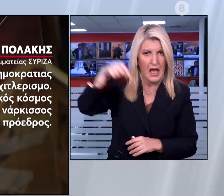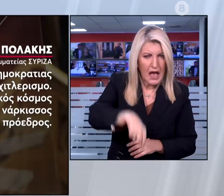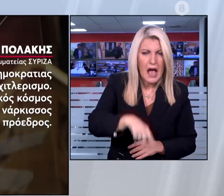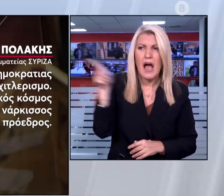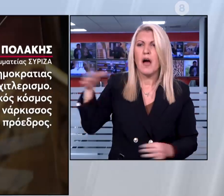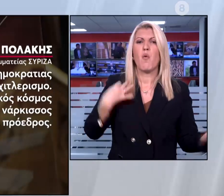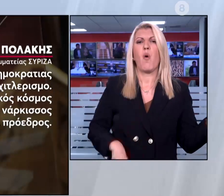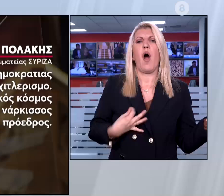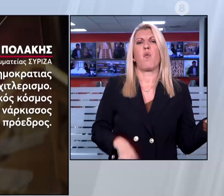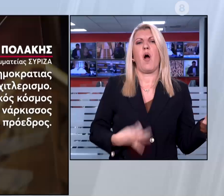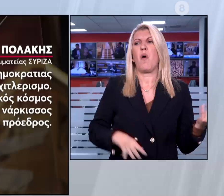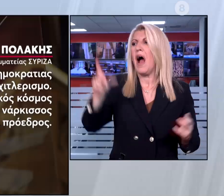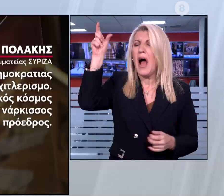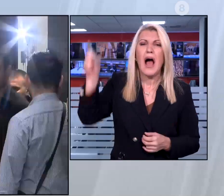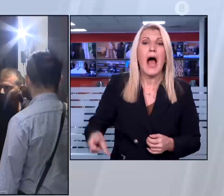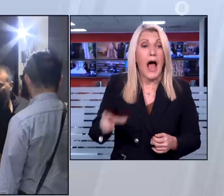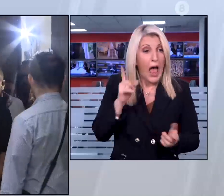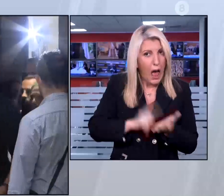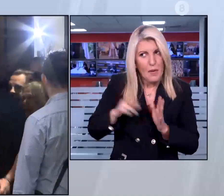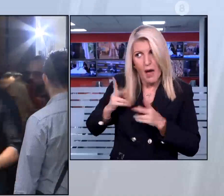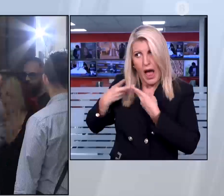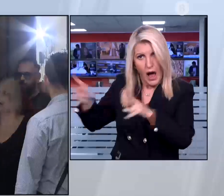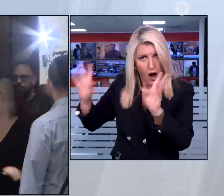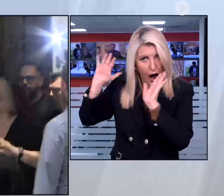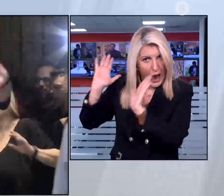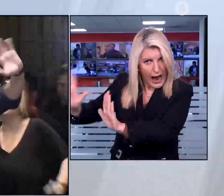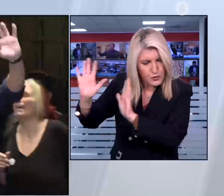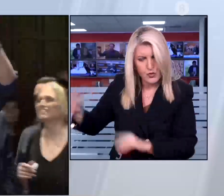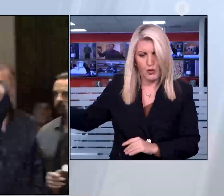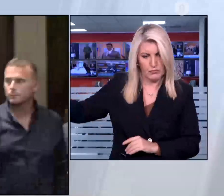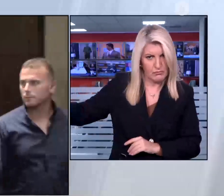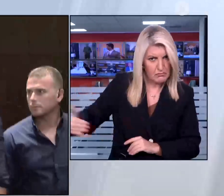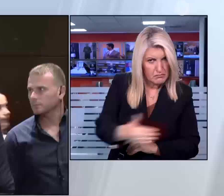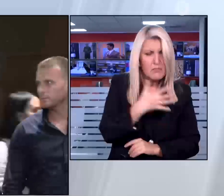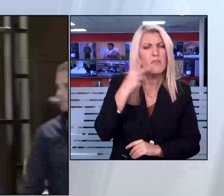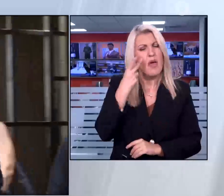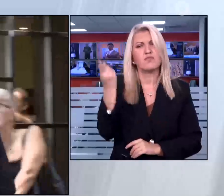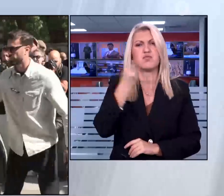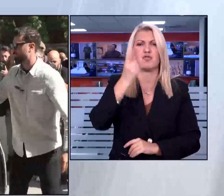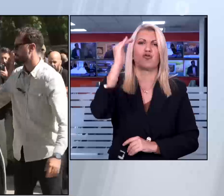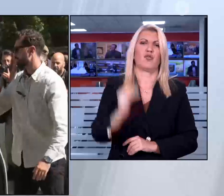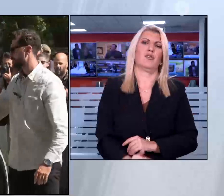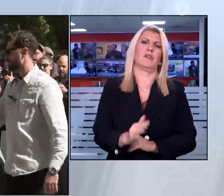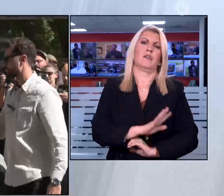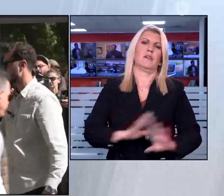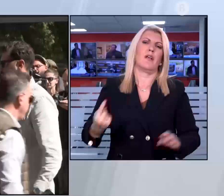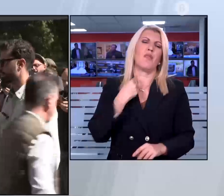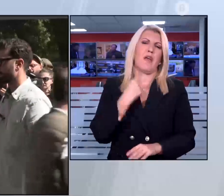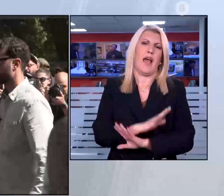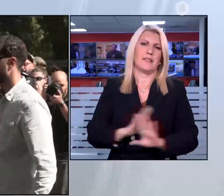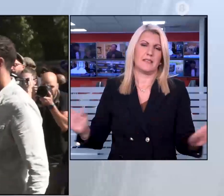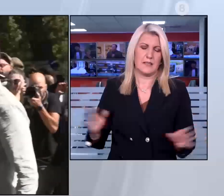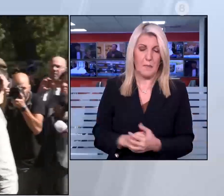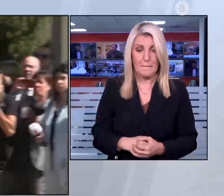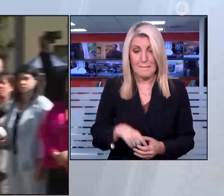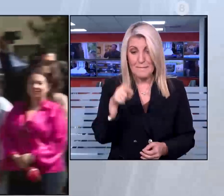ψηφίσει, αυτός ο νάρκισος δεν θα βγει πρόεδρος. Στα σενάρια αναβολής του συνεδρίου ή μετατροπής του σε συνέδριο μιας ημέρας για την έγκριση των υποψηφιωτήτων και μόνο,